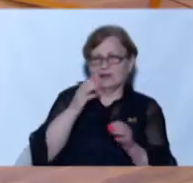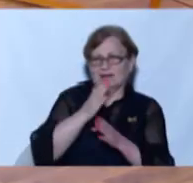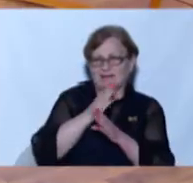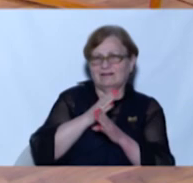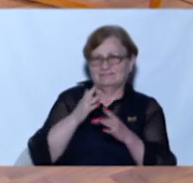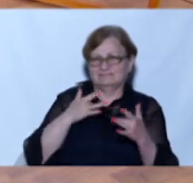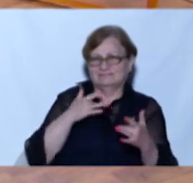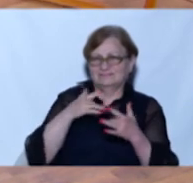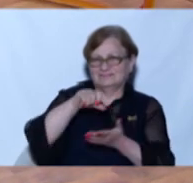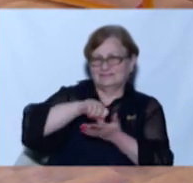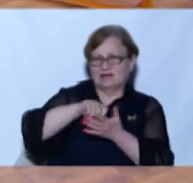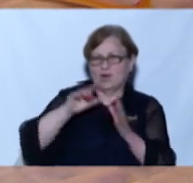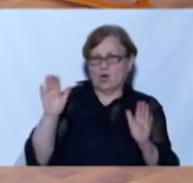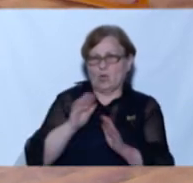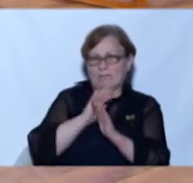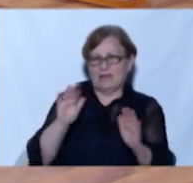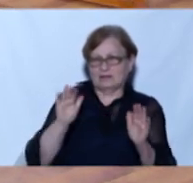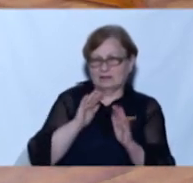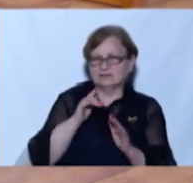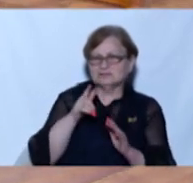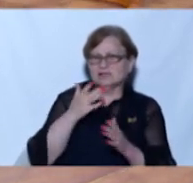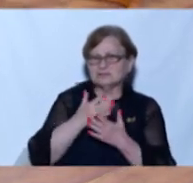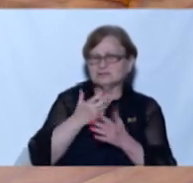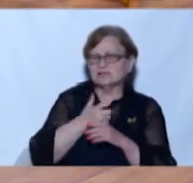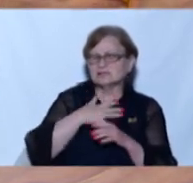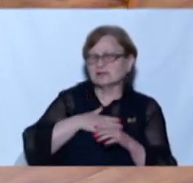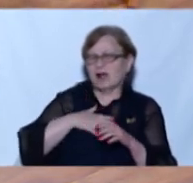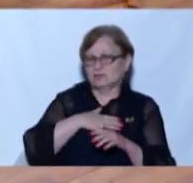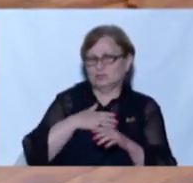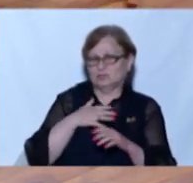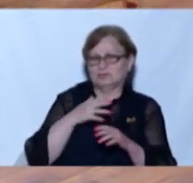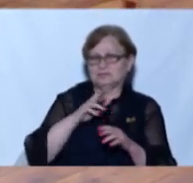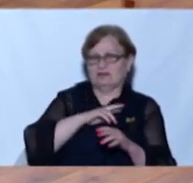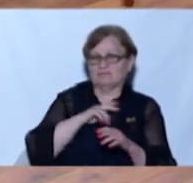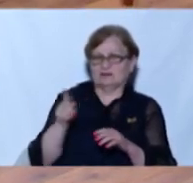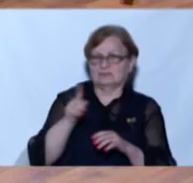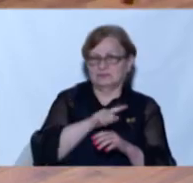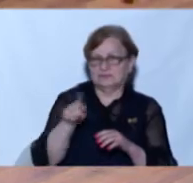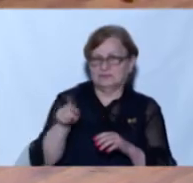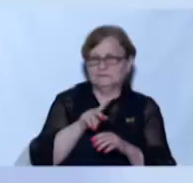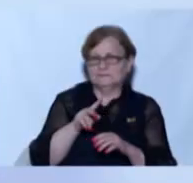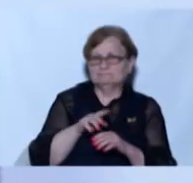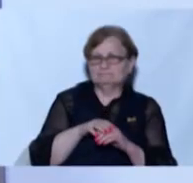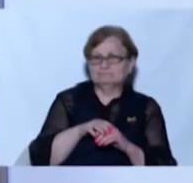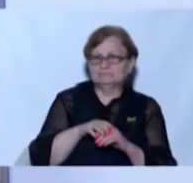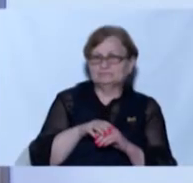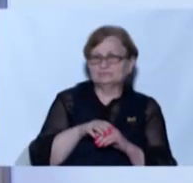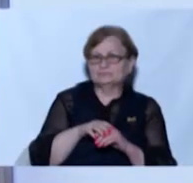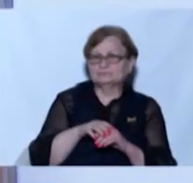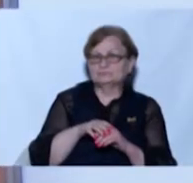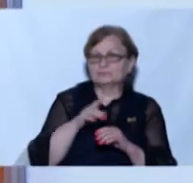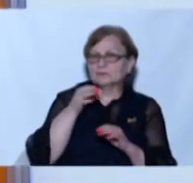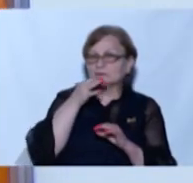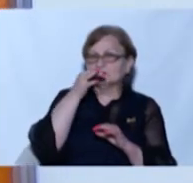იზოლდას ტრისტანის და იზოლდას ტრაგიკული სიყვარულის ისტორია. და ბოლოს ერთ პასაჟში თუ გახსოვთ, ეუბნება